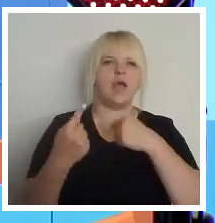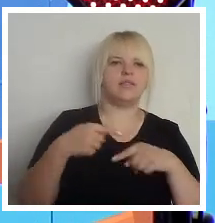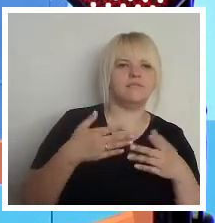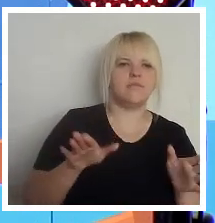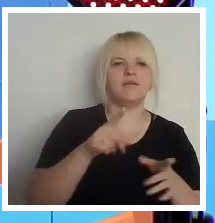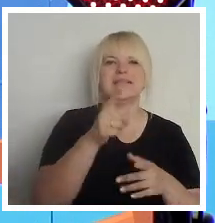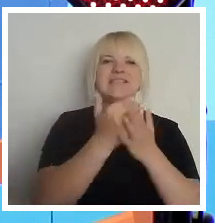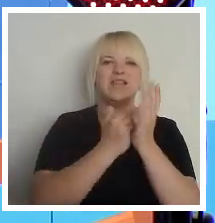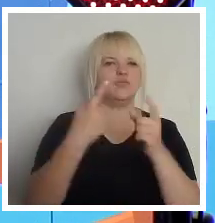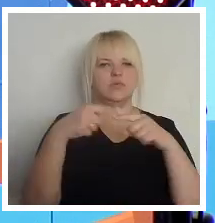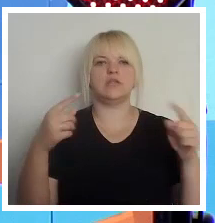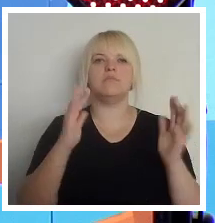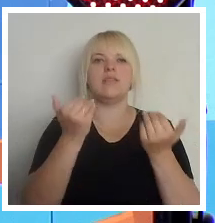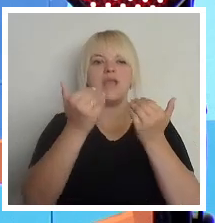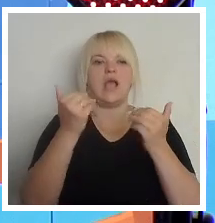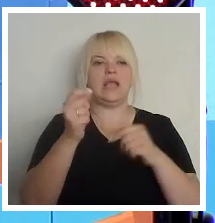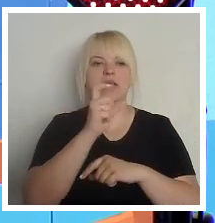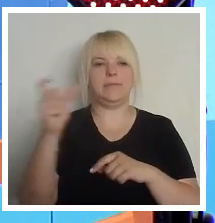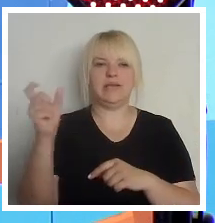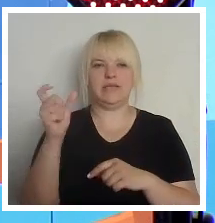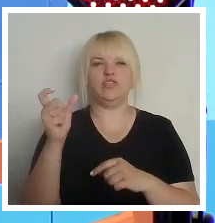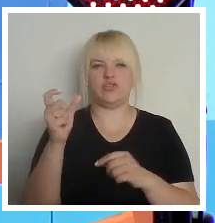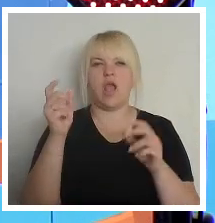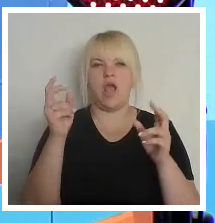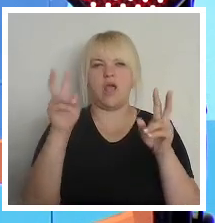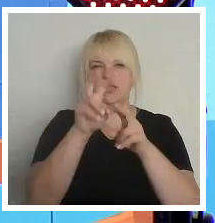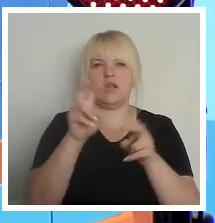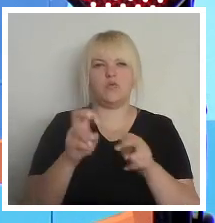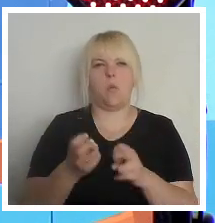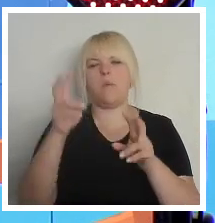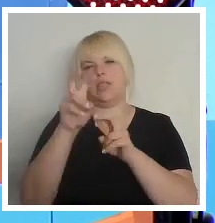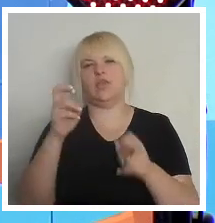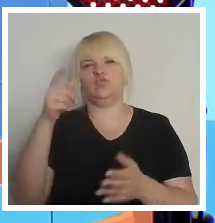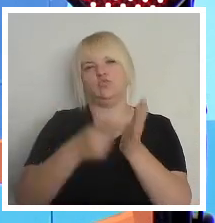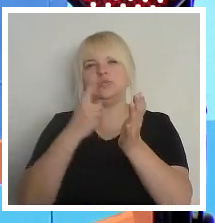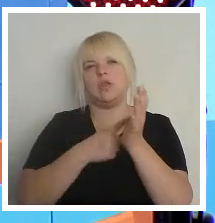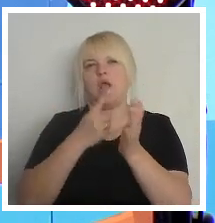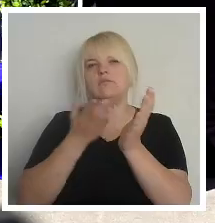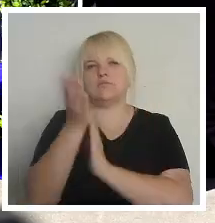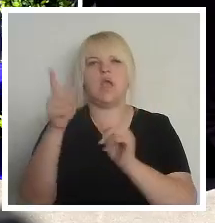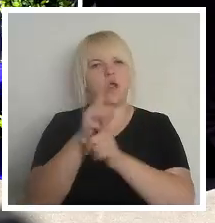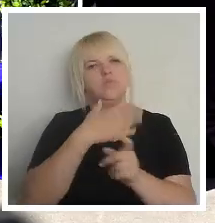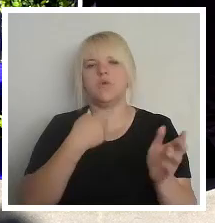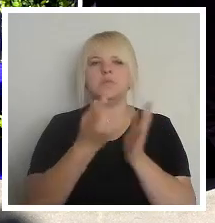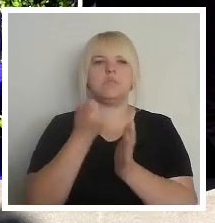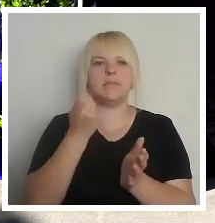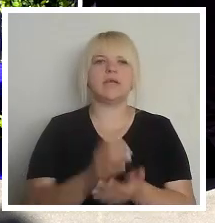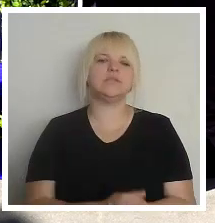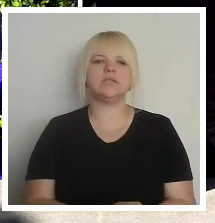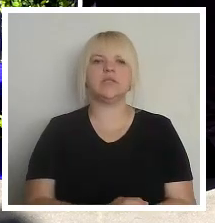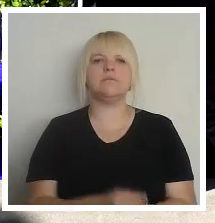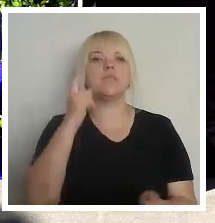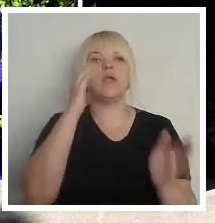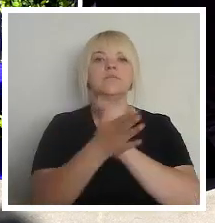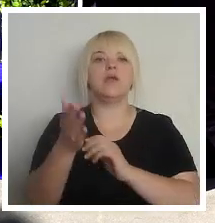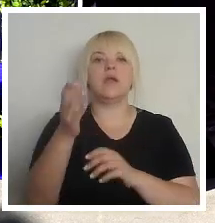šī brīža tāds, tā ir analītika biežāk un pētnieciskā žurnālistika arī, kas ir ļoti pieprasīta. Es saprotu, auditorijā mums